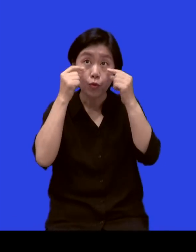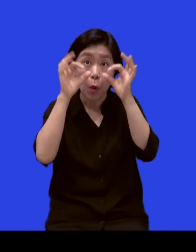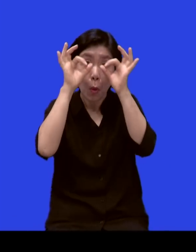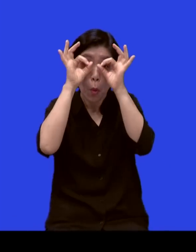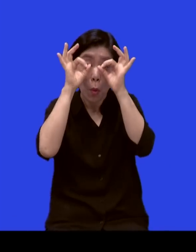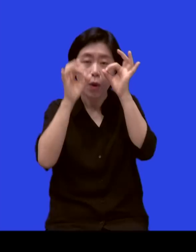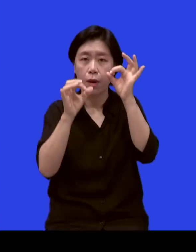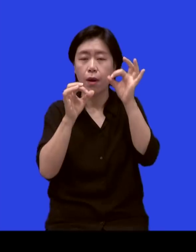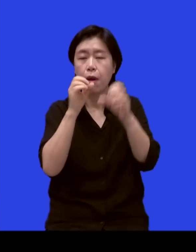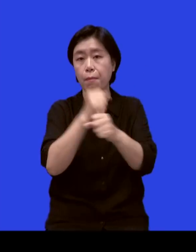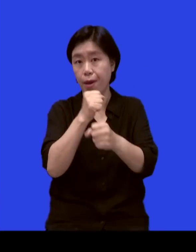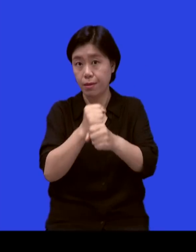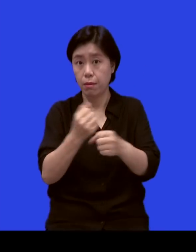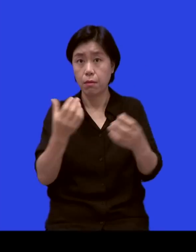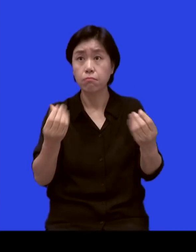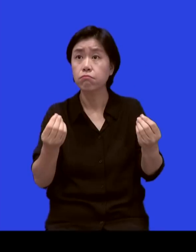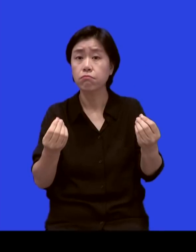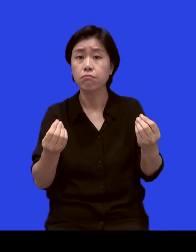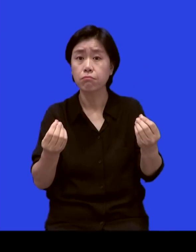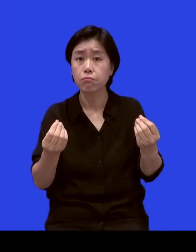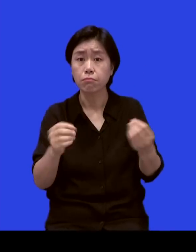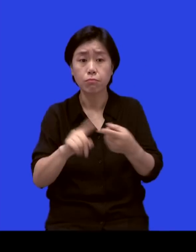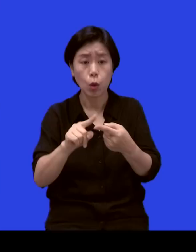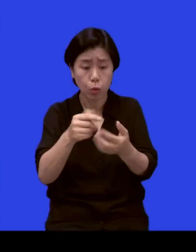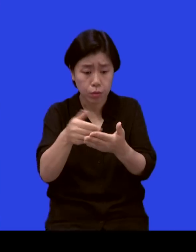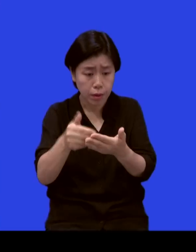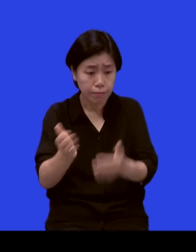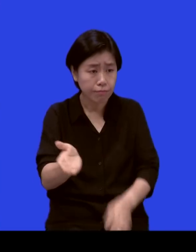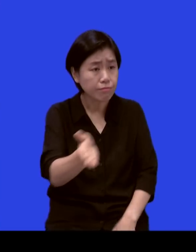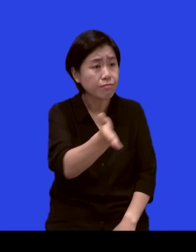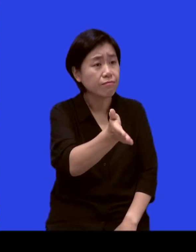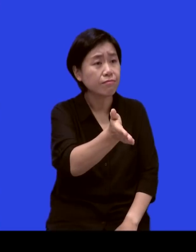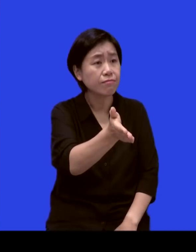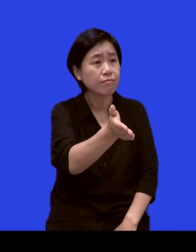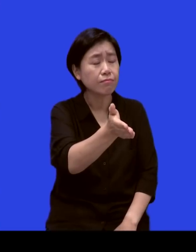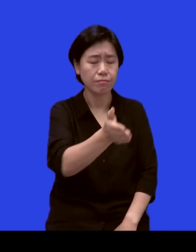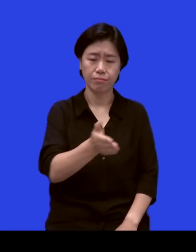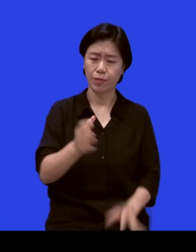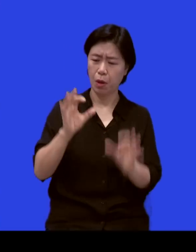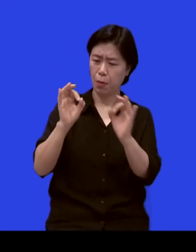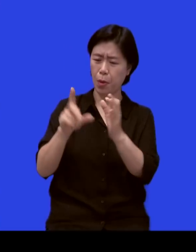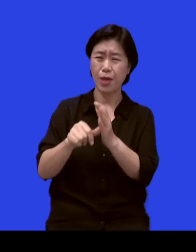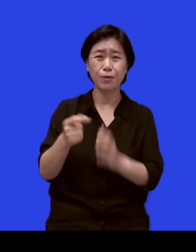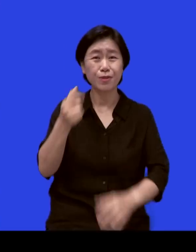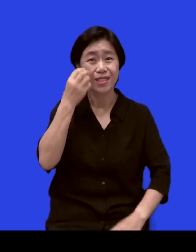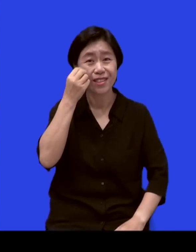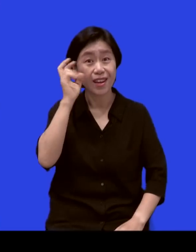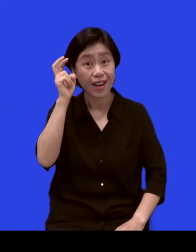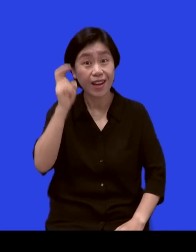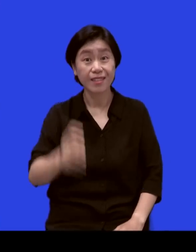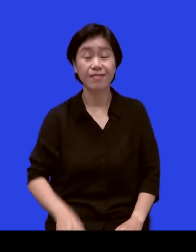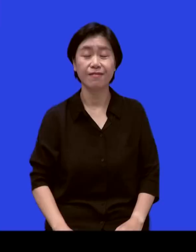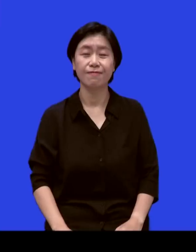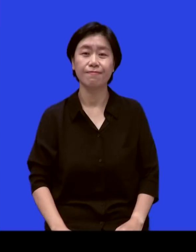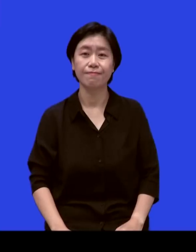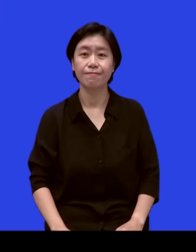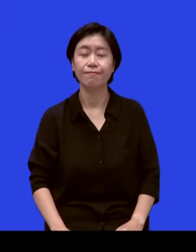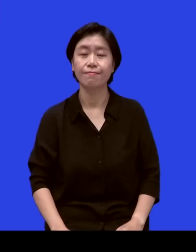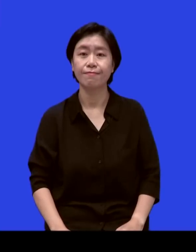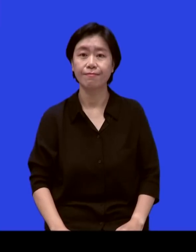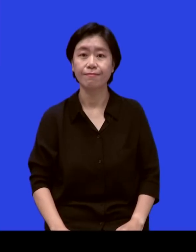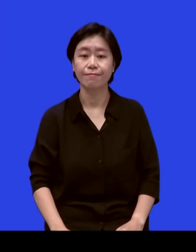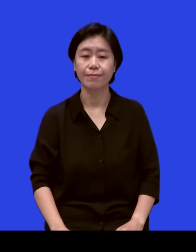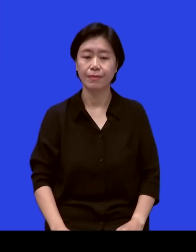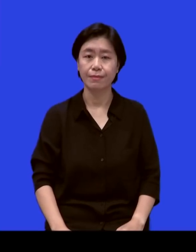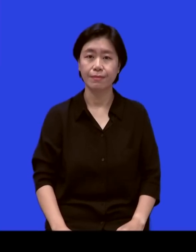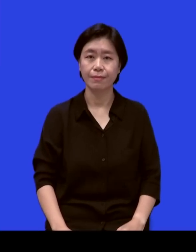눈 예. 뚫려 있고 예. 그게 처음 이제 근데 기괴하죠. 참 기괴하잖아요. 그렇죠. 그렇죠. 그래서 이제 스케치북을 가져온 거예요, 제가. 예. 근데 이제 거기다